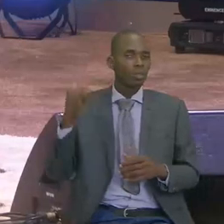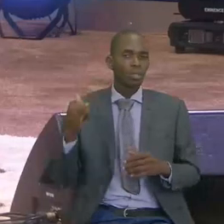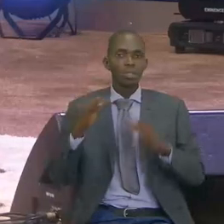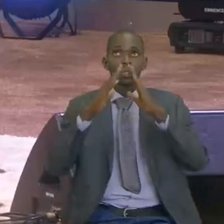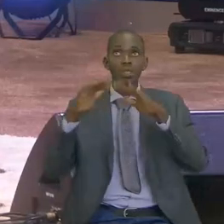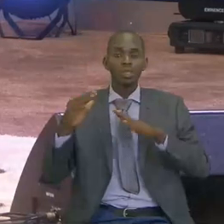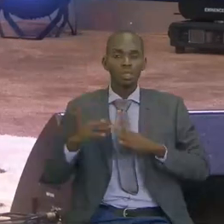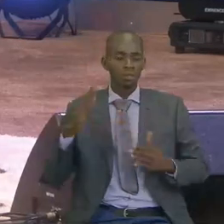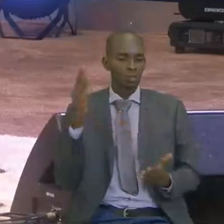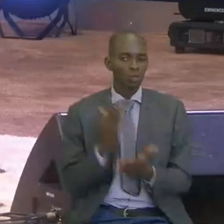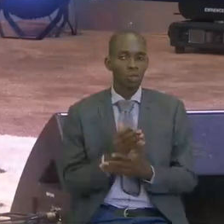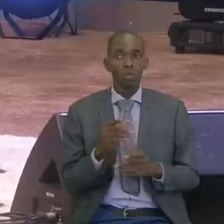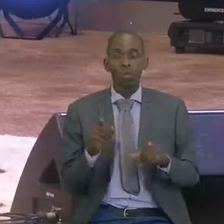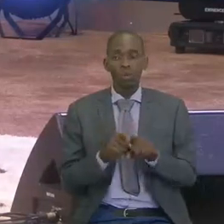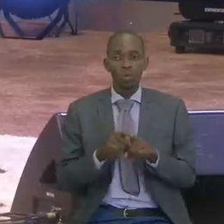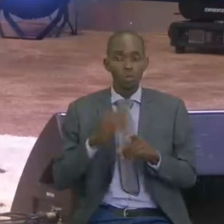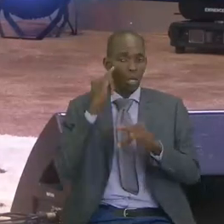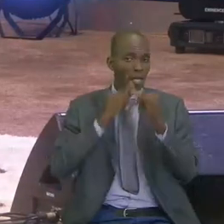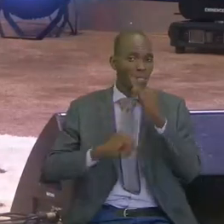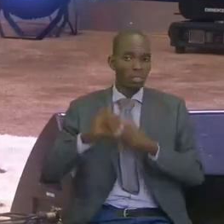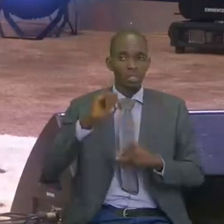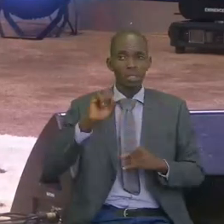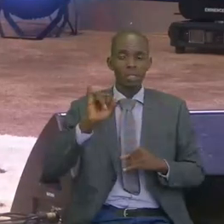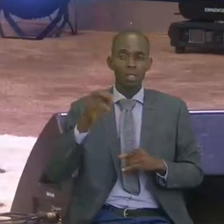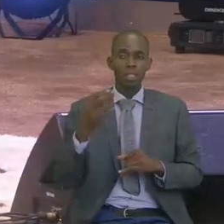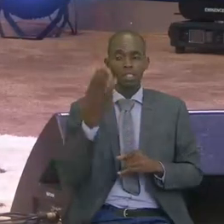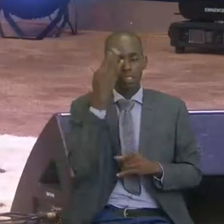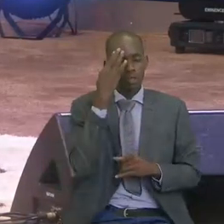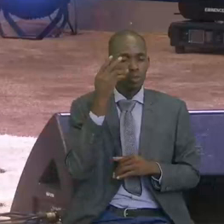cessé. Même Ésaïe a su